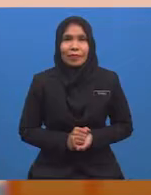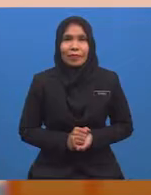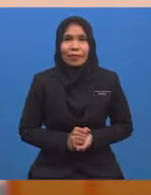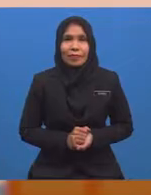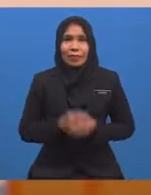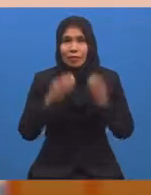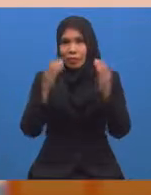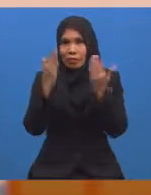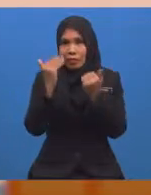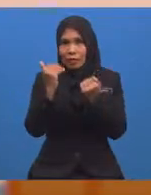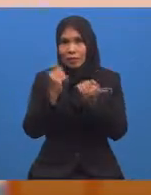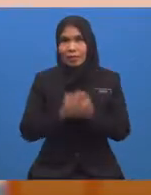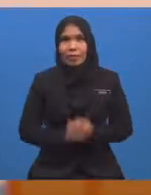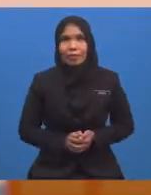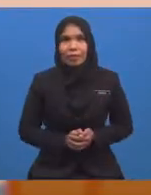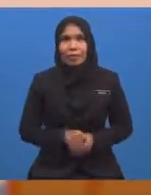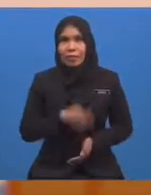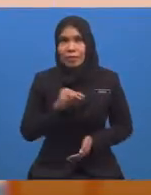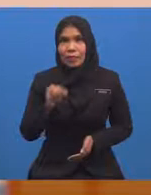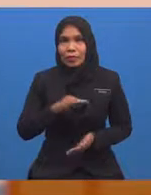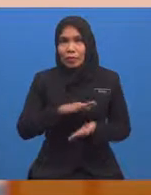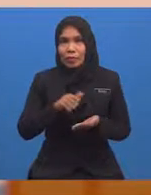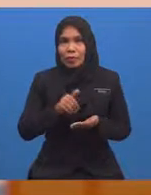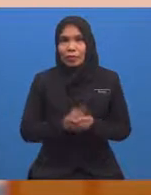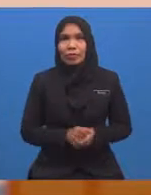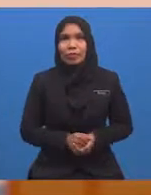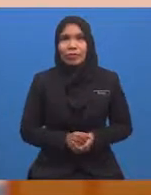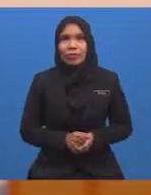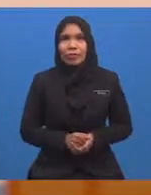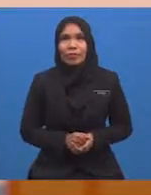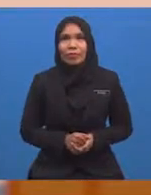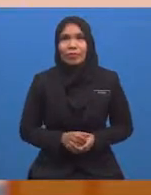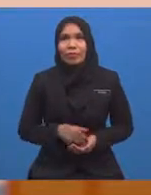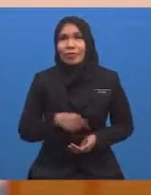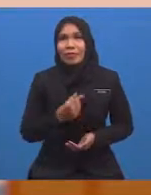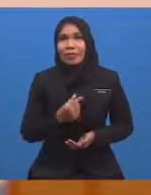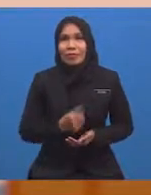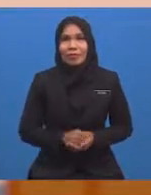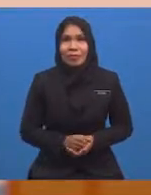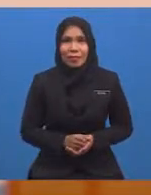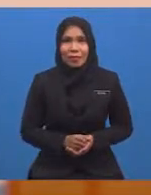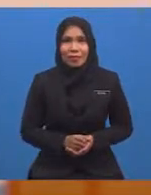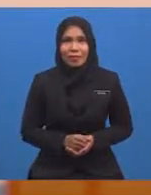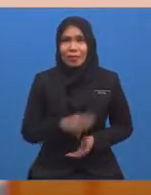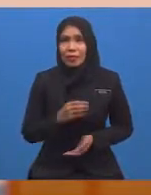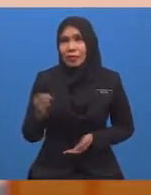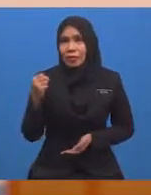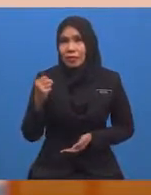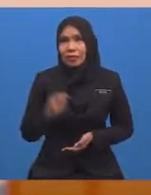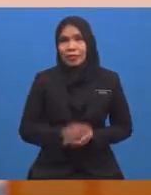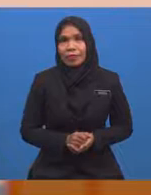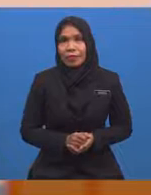chegou harap murid semua seronok dan bersemangat